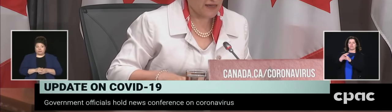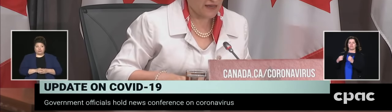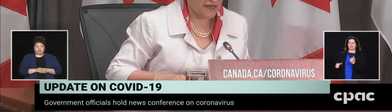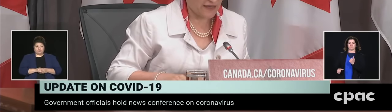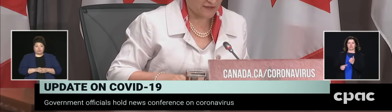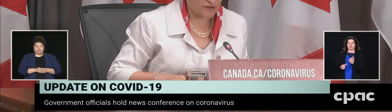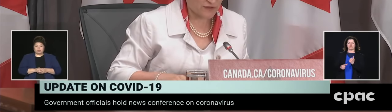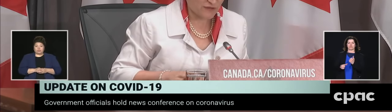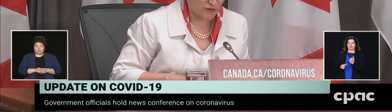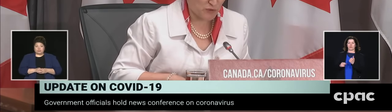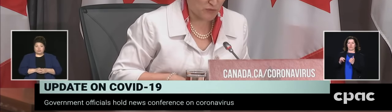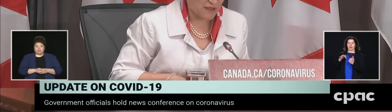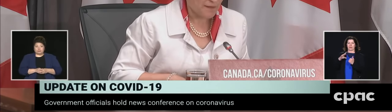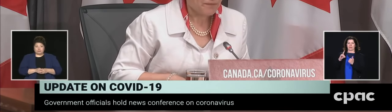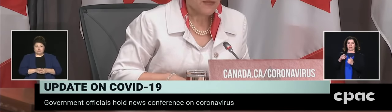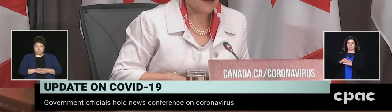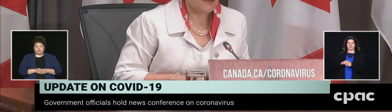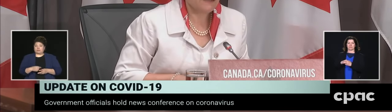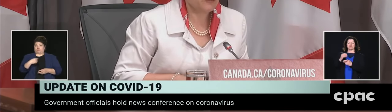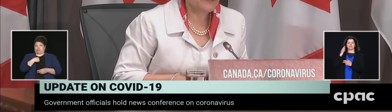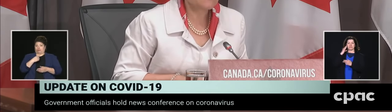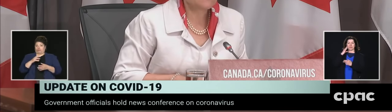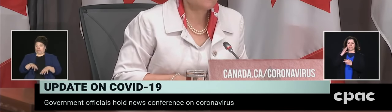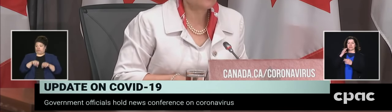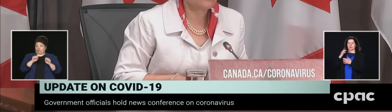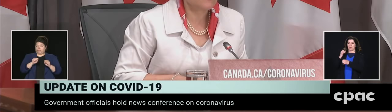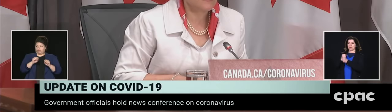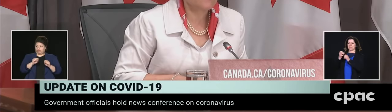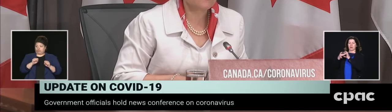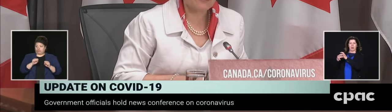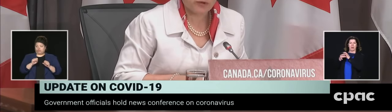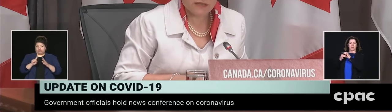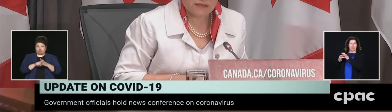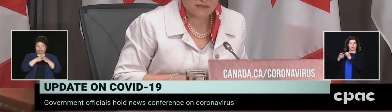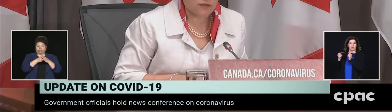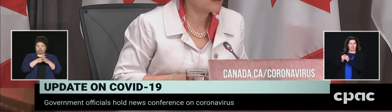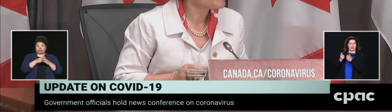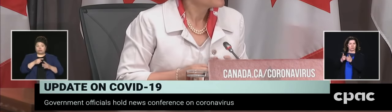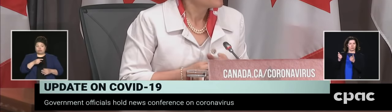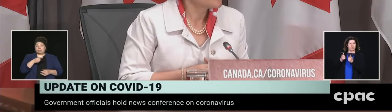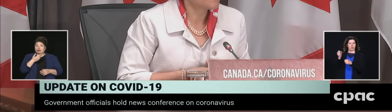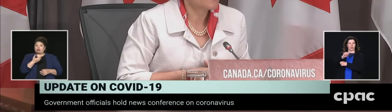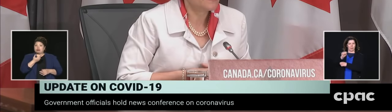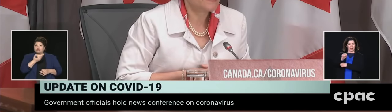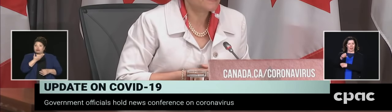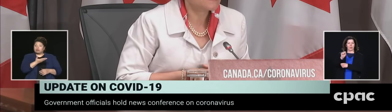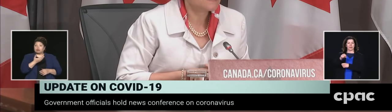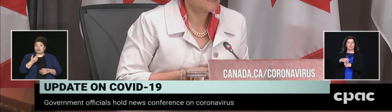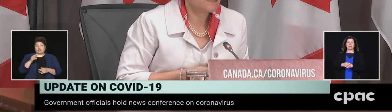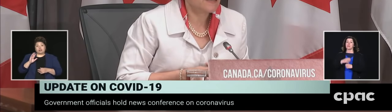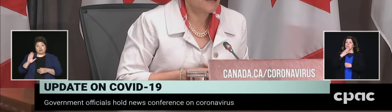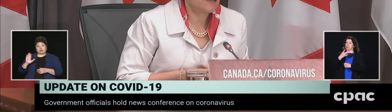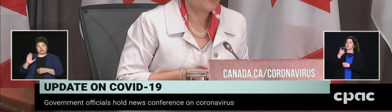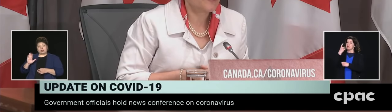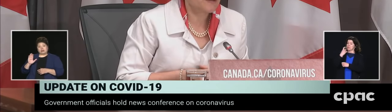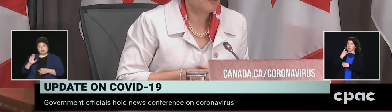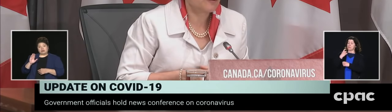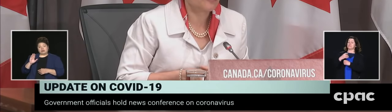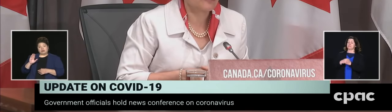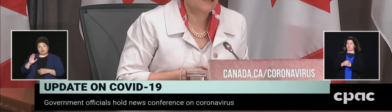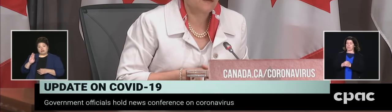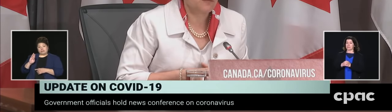industrie d'automobiles. Oui, c'est une très bonne question. Et c'est